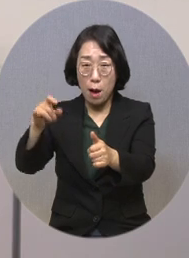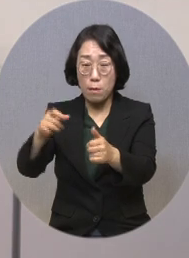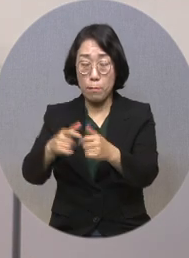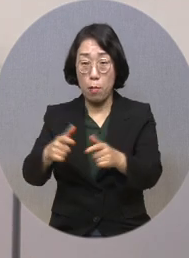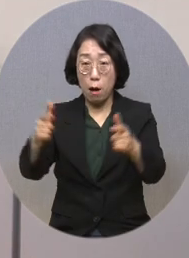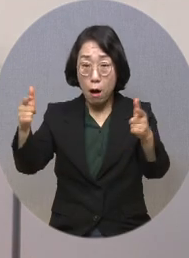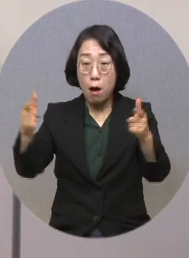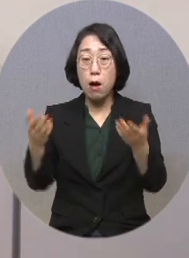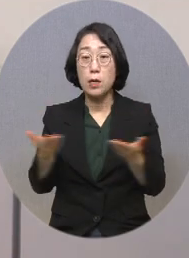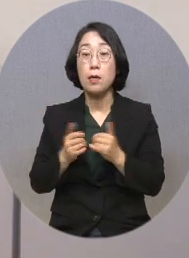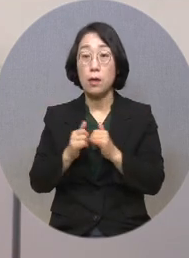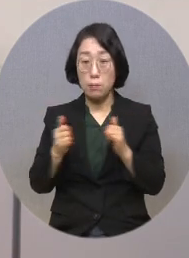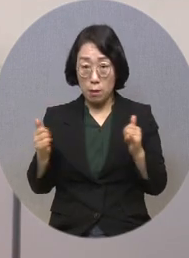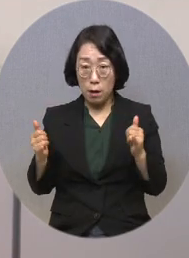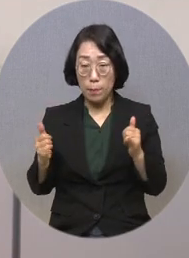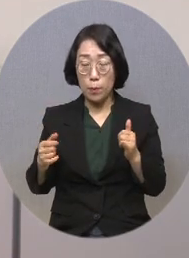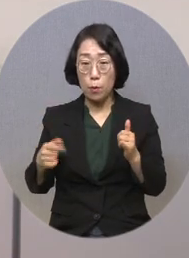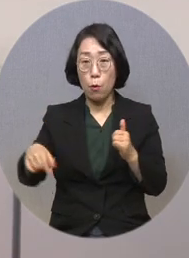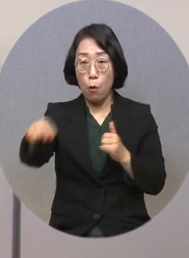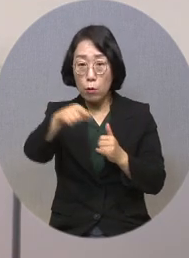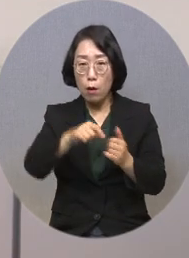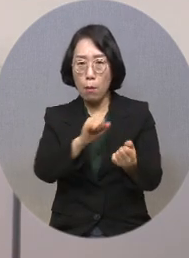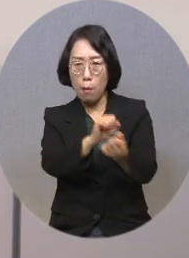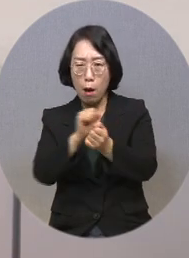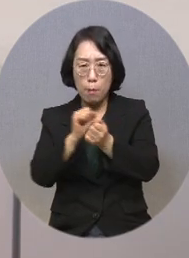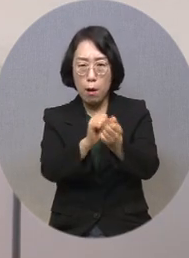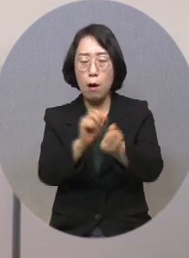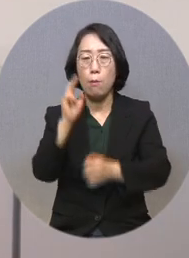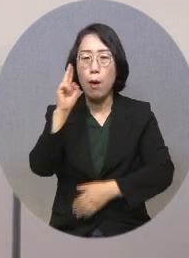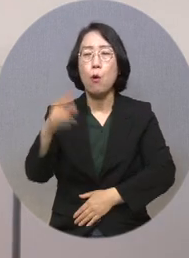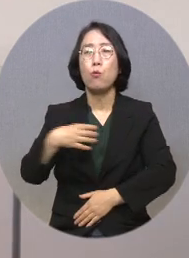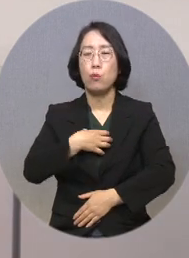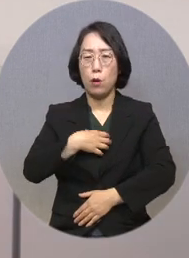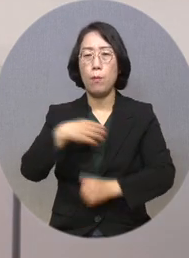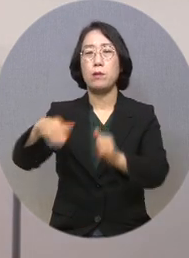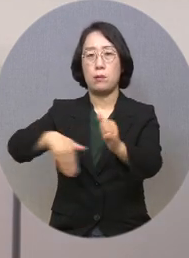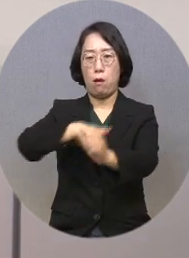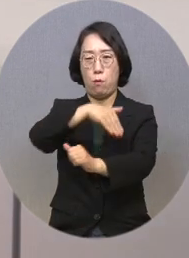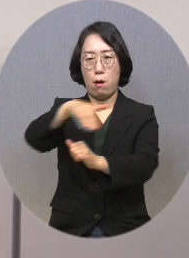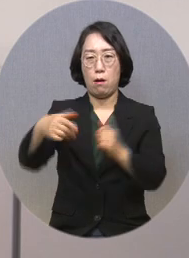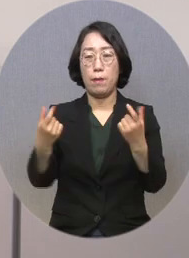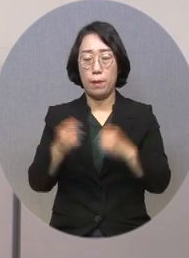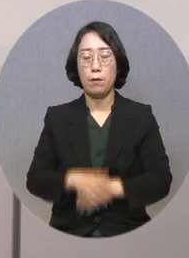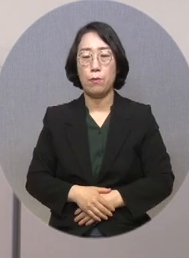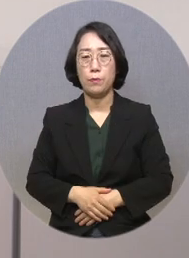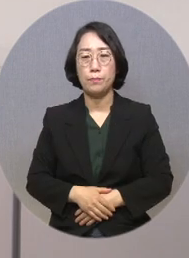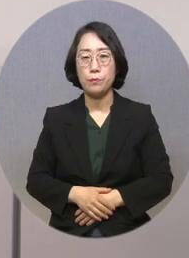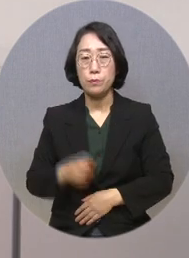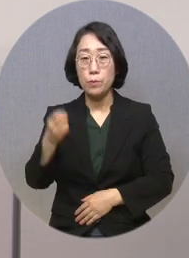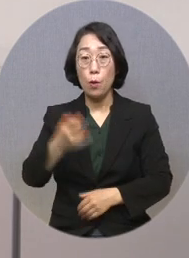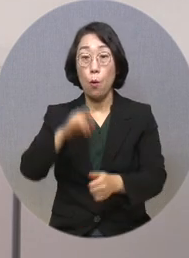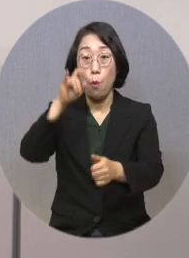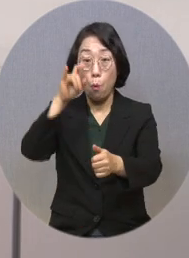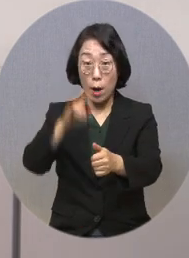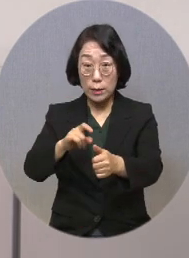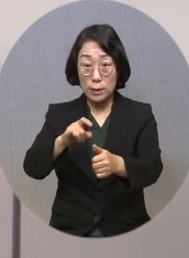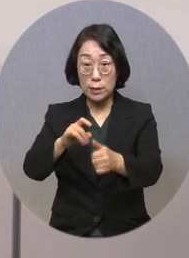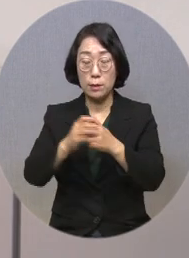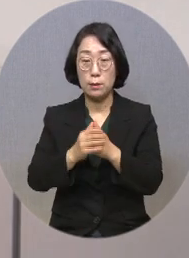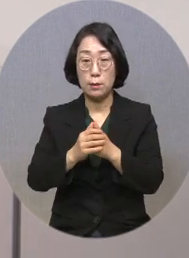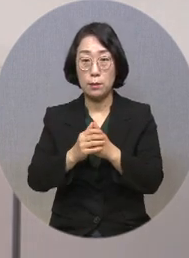입소자와 종사자 모두 감염 위험에 노출된 상황입니다. 게다가 확진으로 격리된 기간